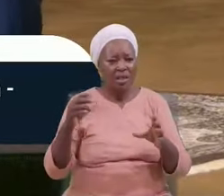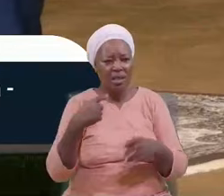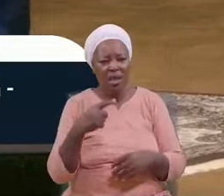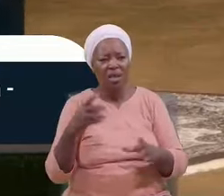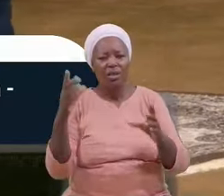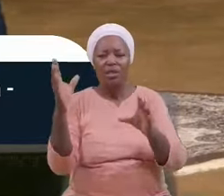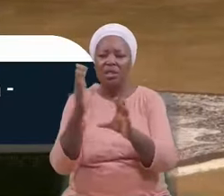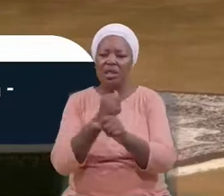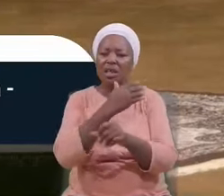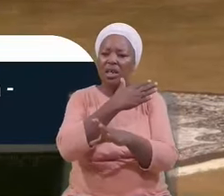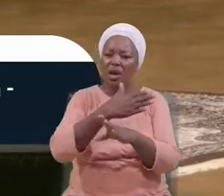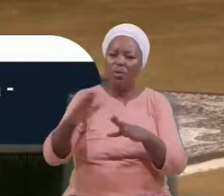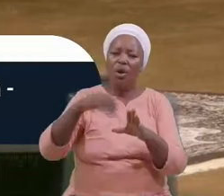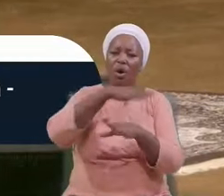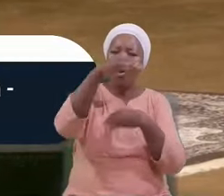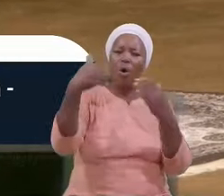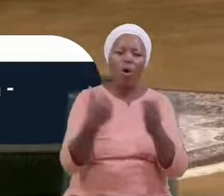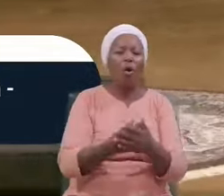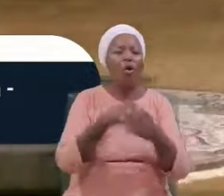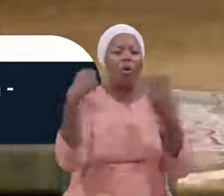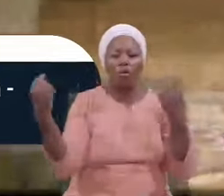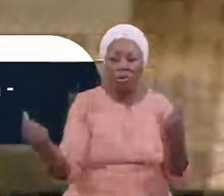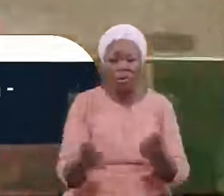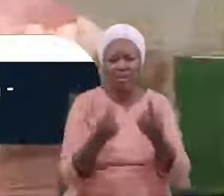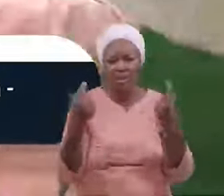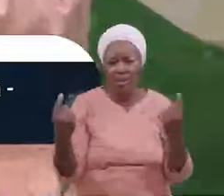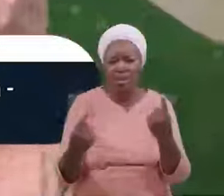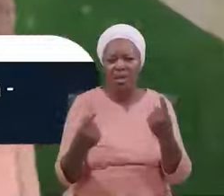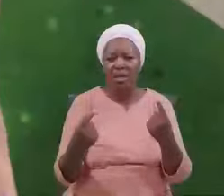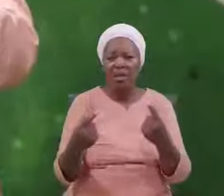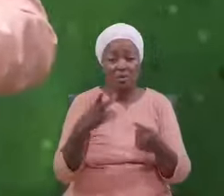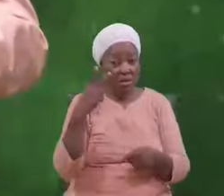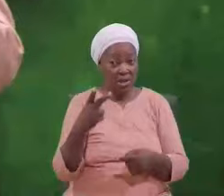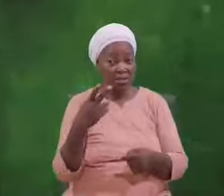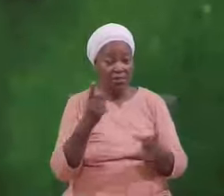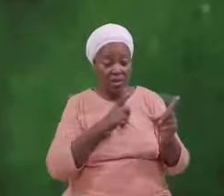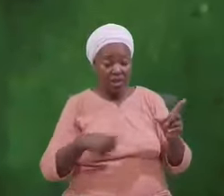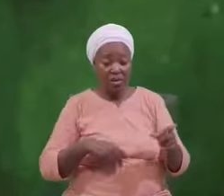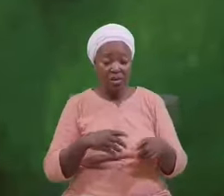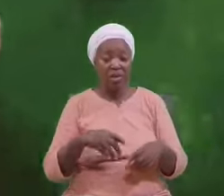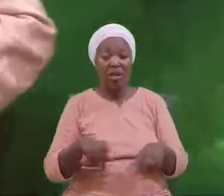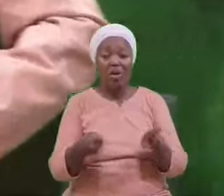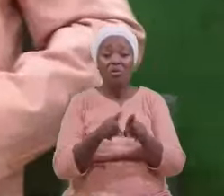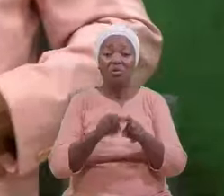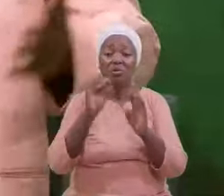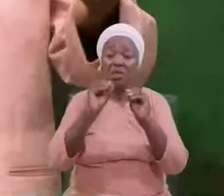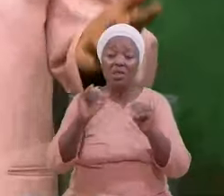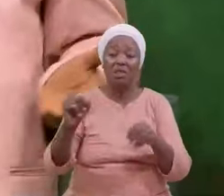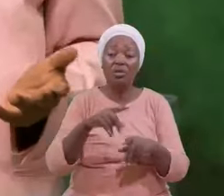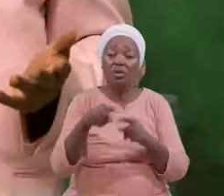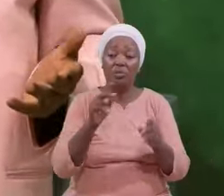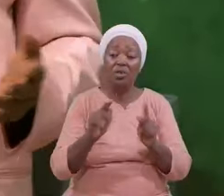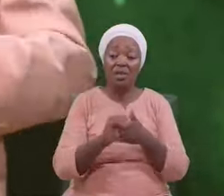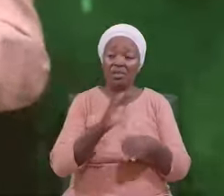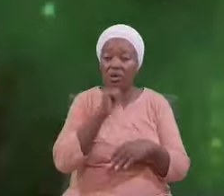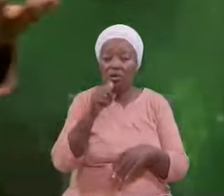2. Apportez avec vous les paroles et revenez à l'Éternel. Dites-lui, pardonne toutes les iniquités. Alors, le Seigneur